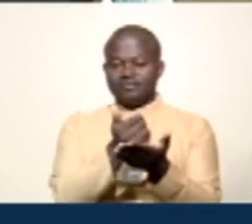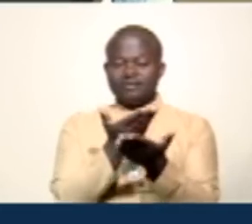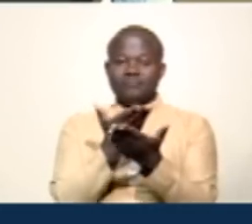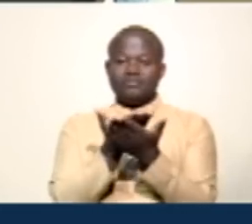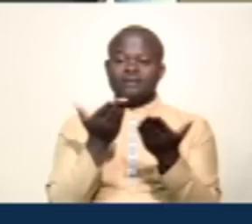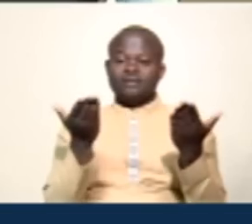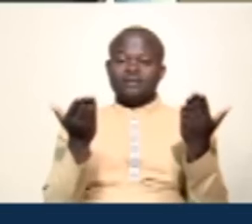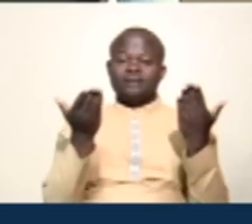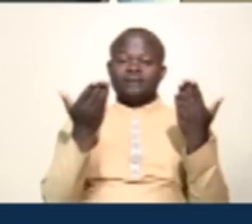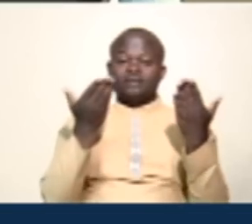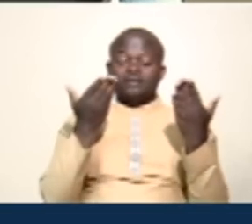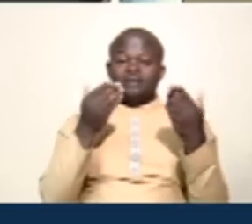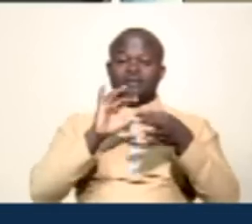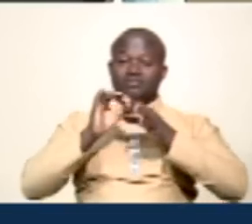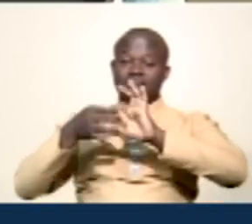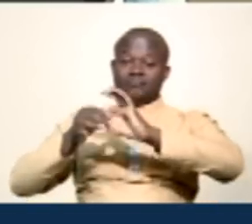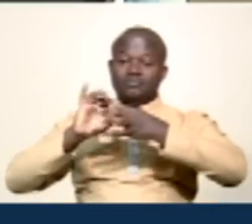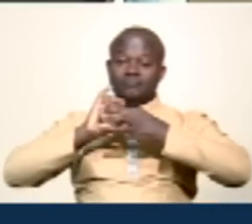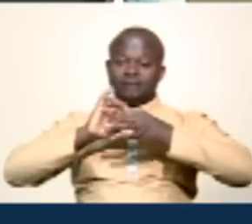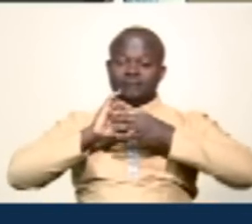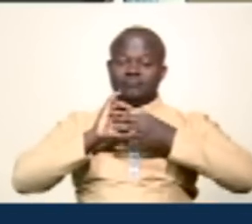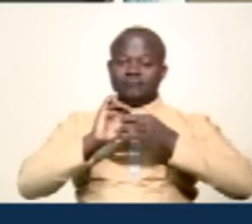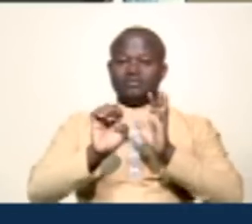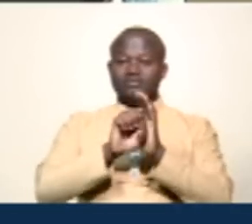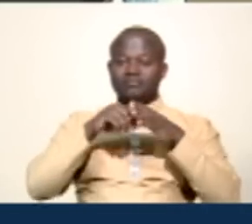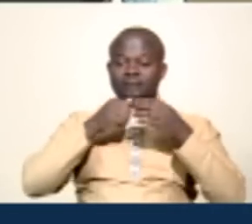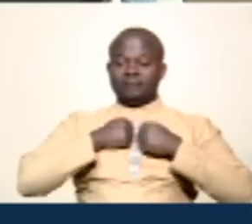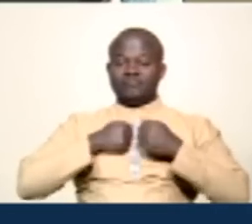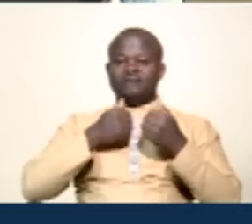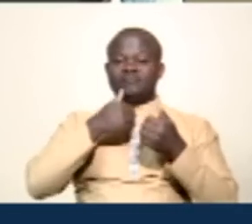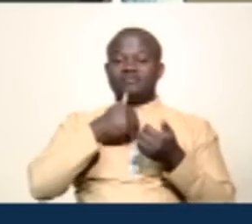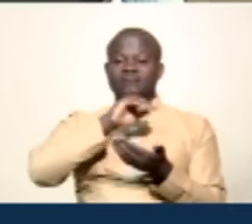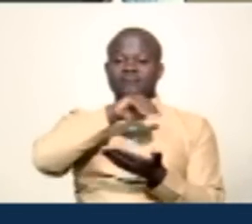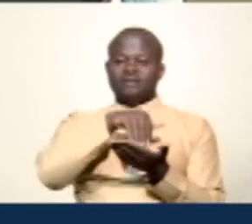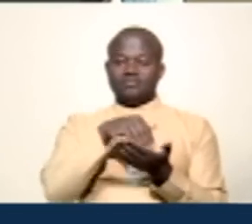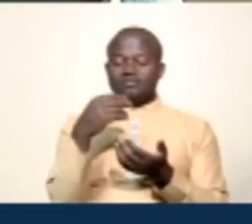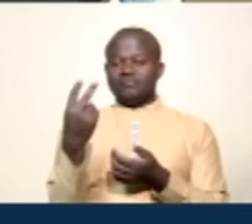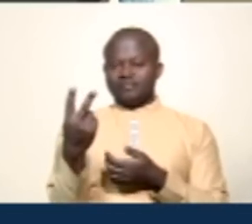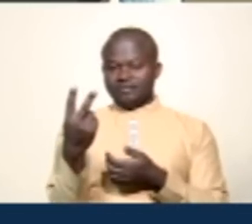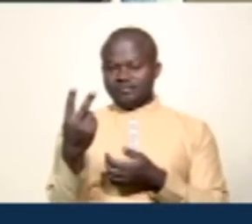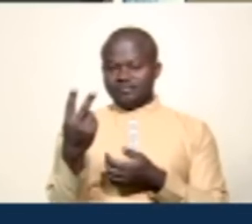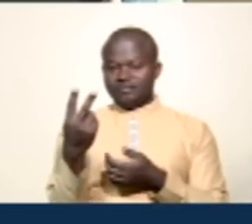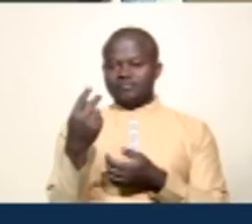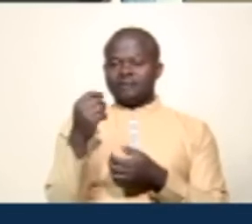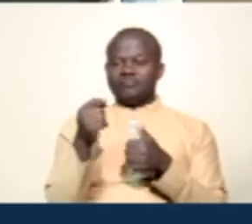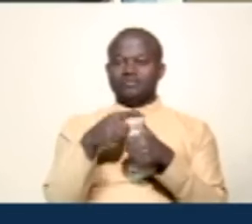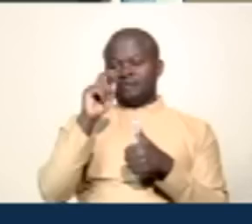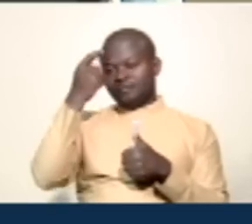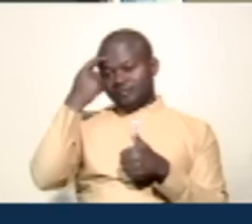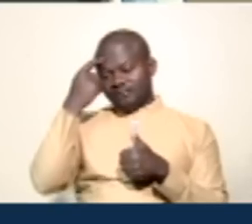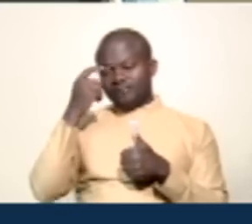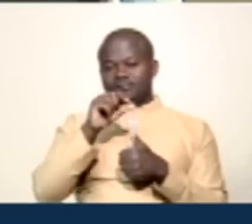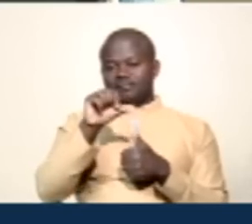busaba abafatanyabikorwa. Nk'ubu mu Rwanda dufite ibigo bibiri, hari cya leta,